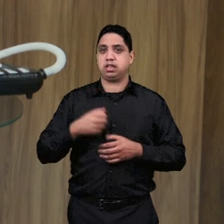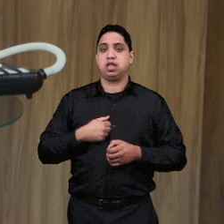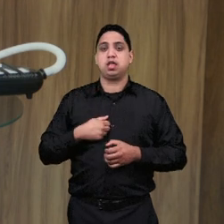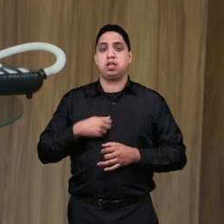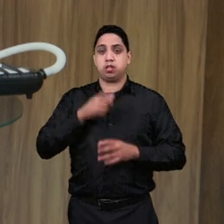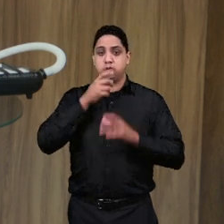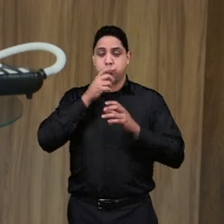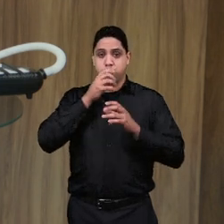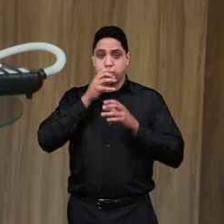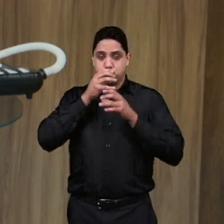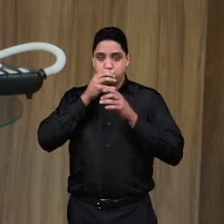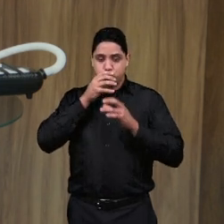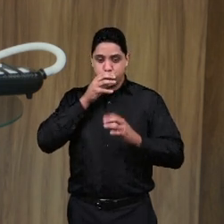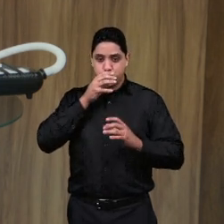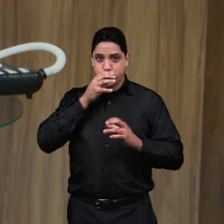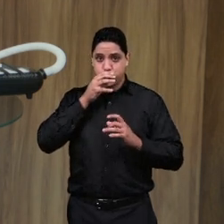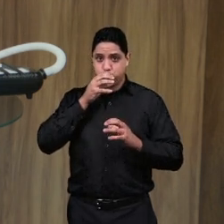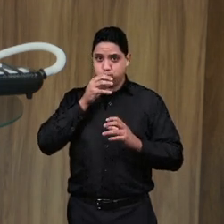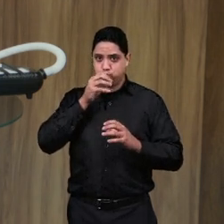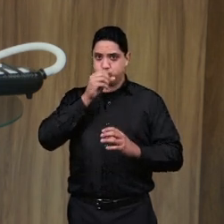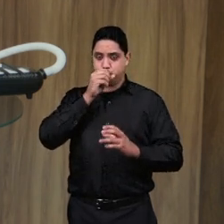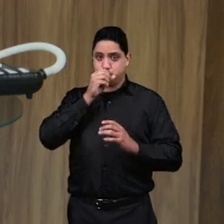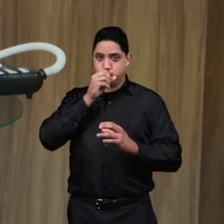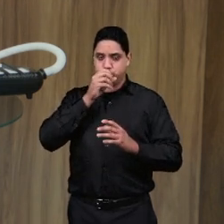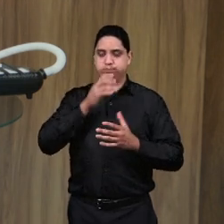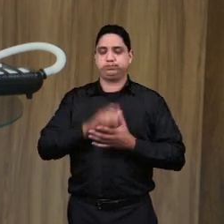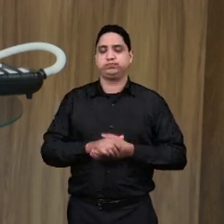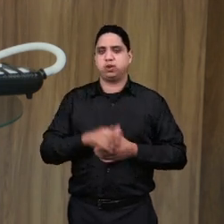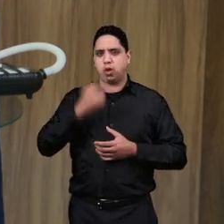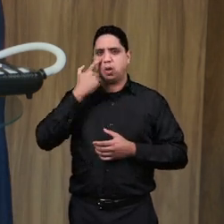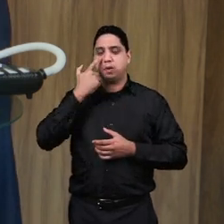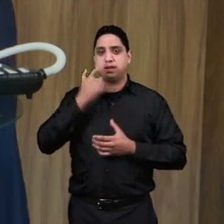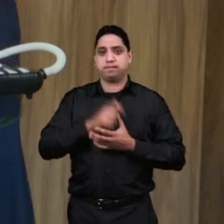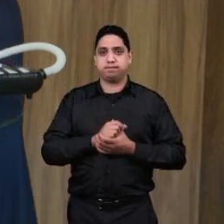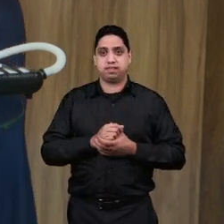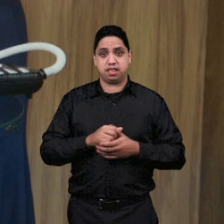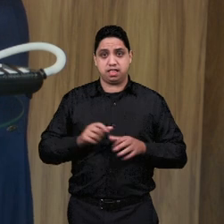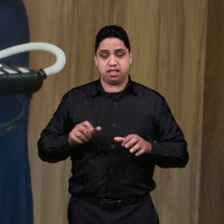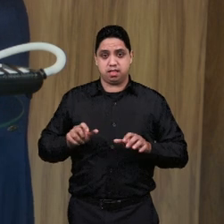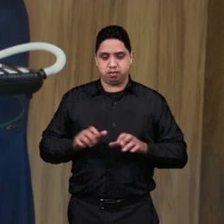la escalette. Regarde quel intéressant. La escalette, c'est